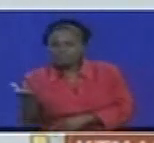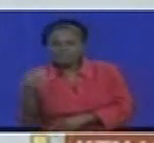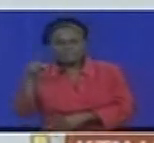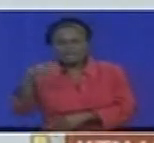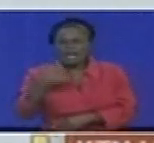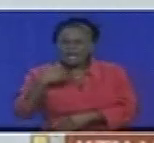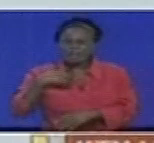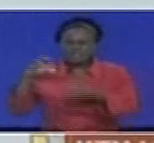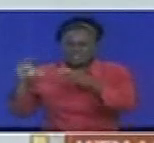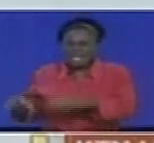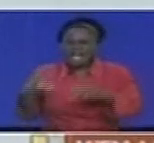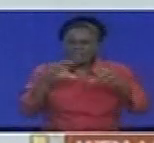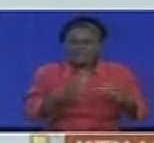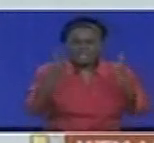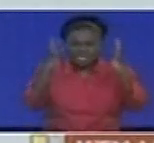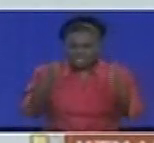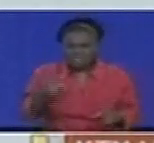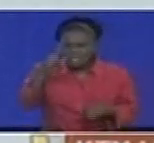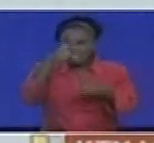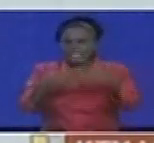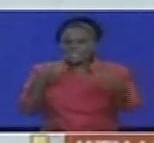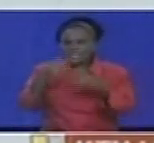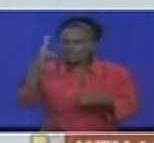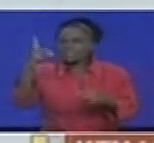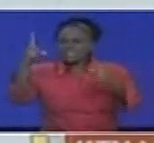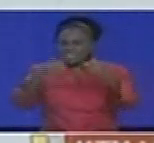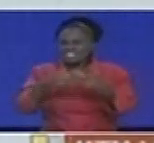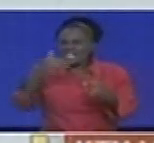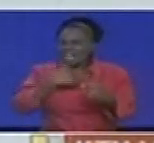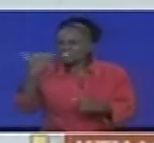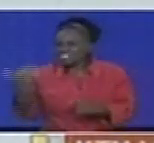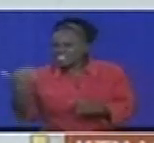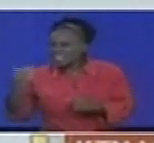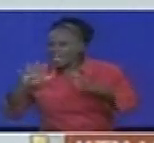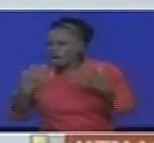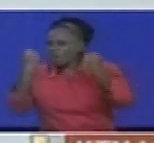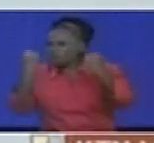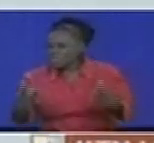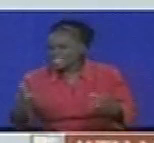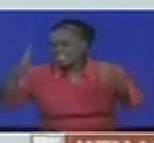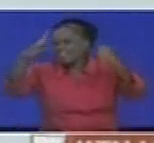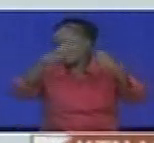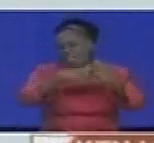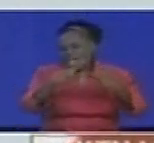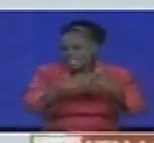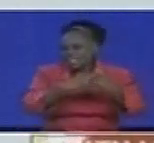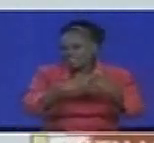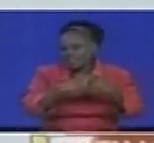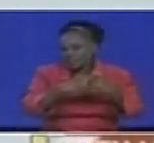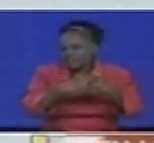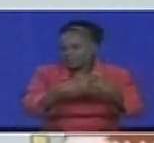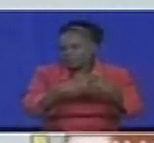chungu nzima, kwani akiwa na umri wa miaka 26 ana watoto tisa, wa mwisho akiwa watoto aliowazaa kwa wakati mmoja.